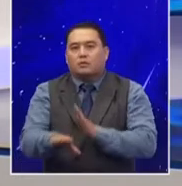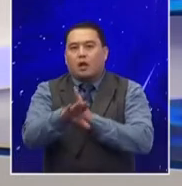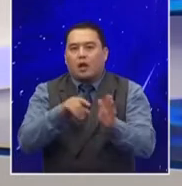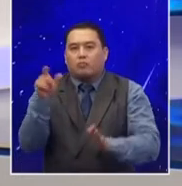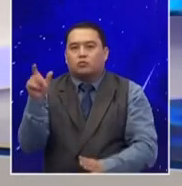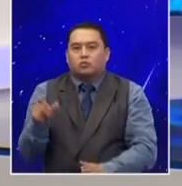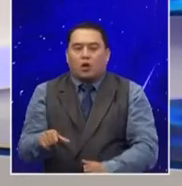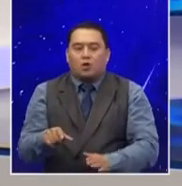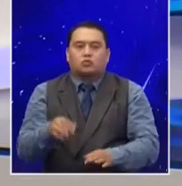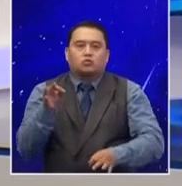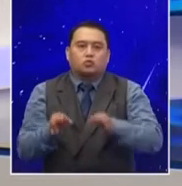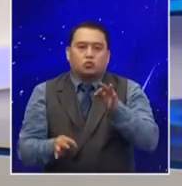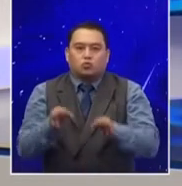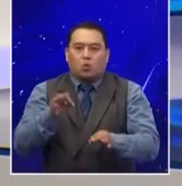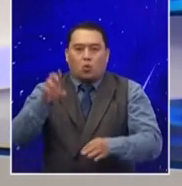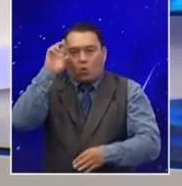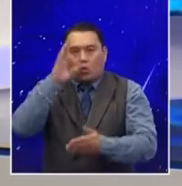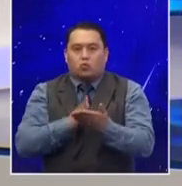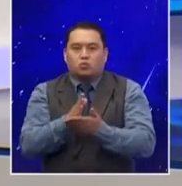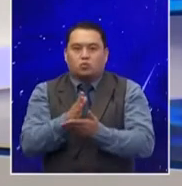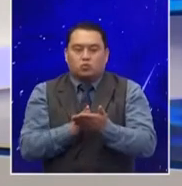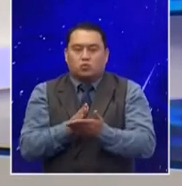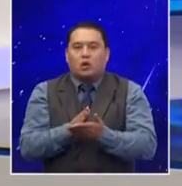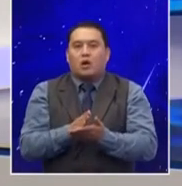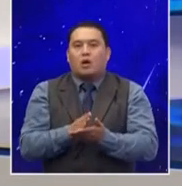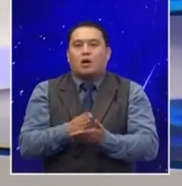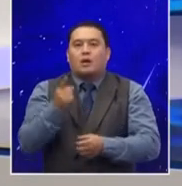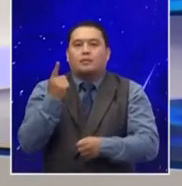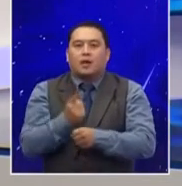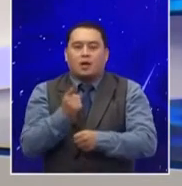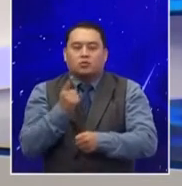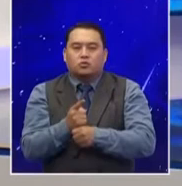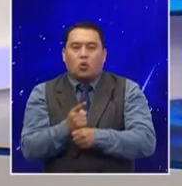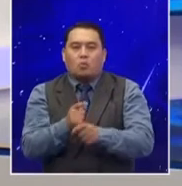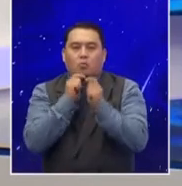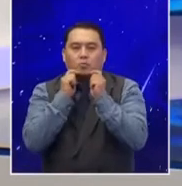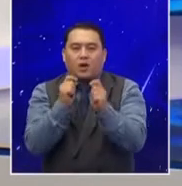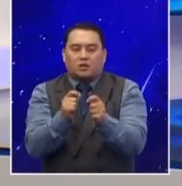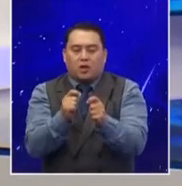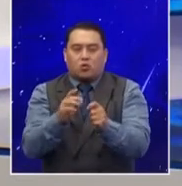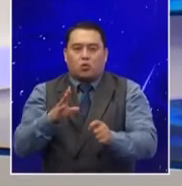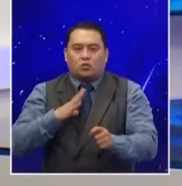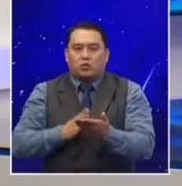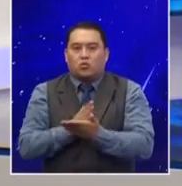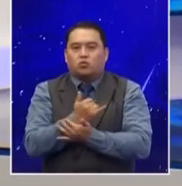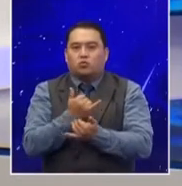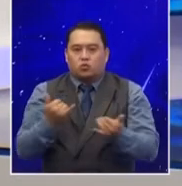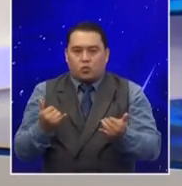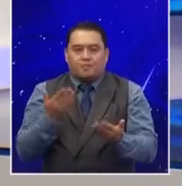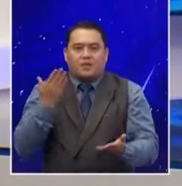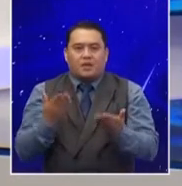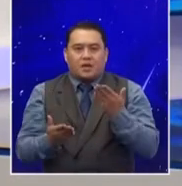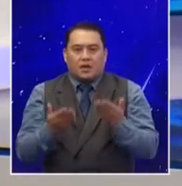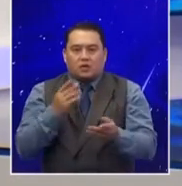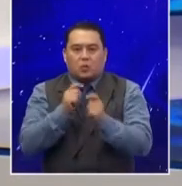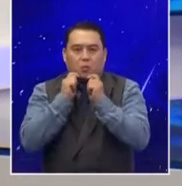Депутаты, судьи и госслужащие сектора А отныне не имеют права получать материальное вознаграждение за свои услуги. В случае, если